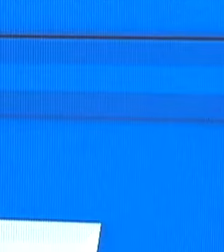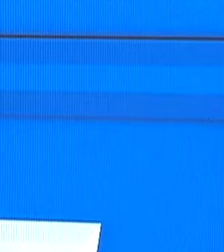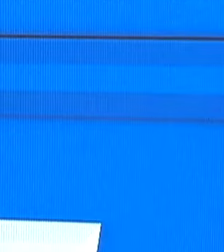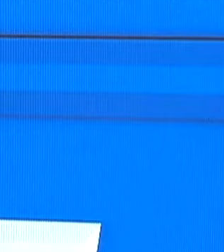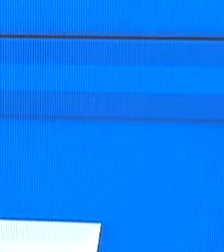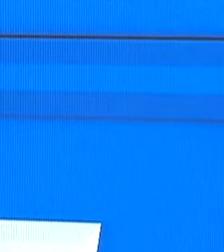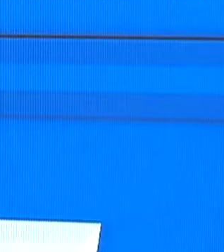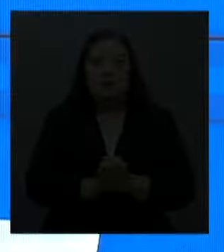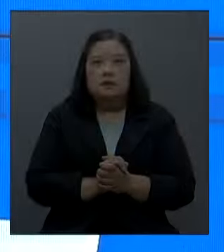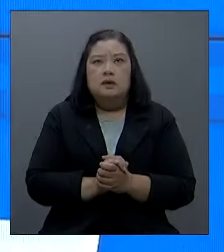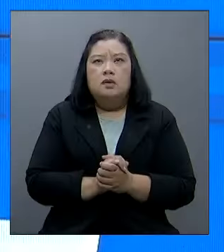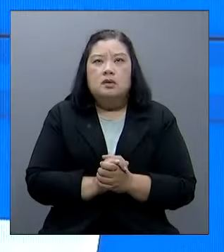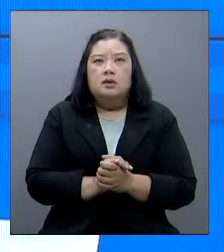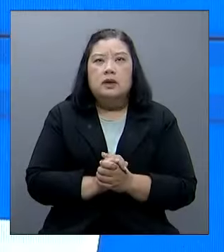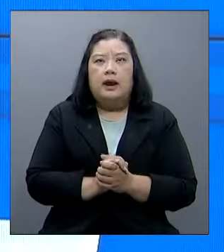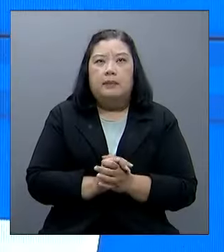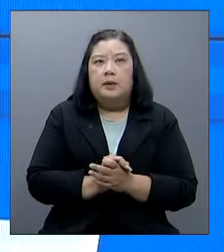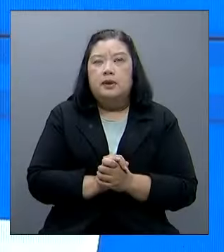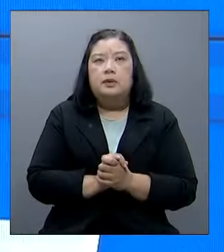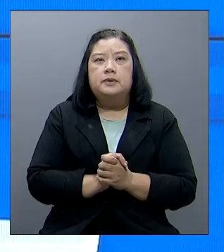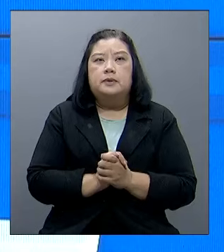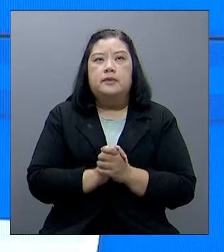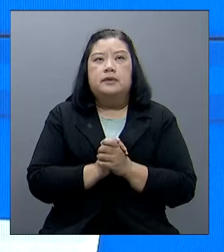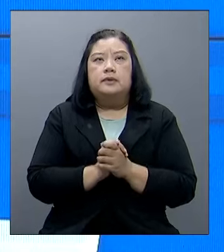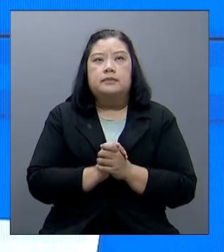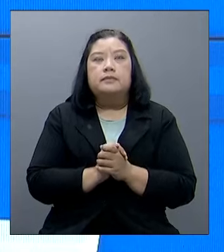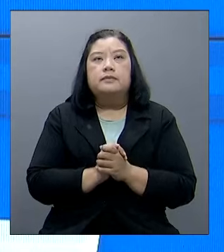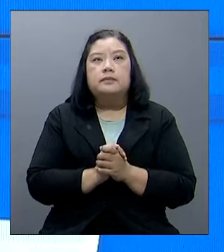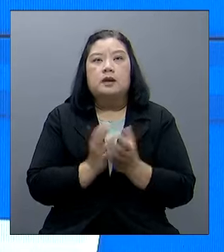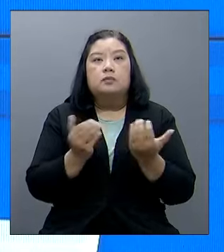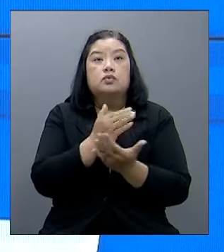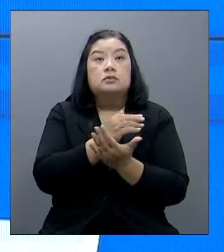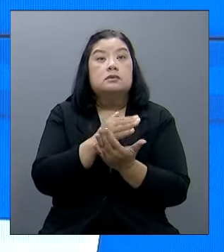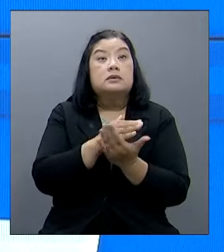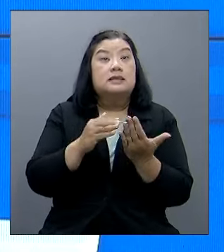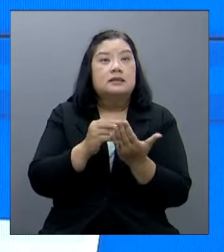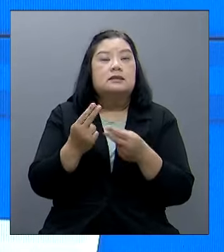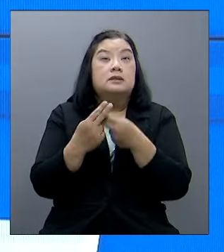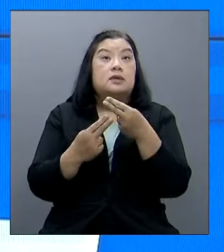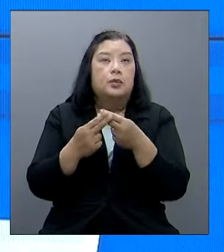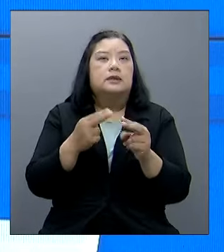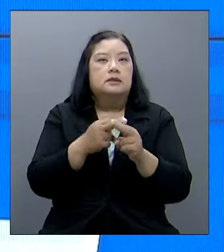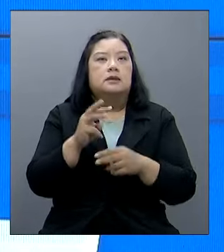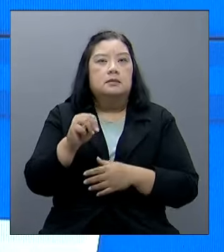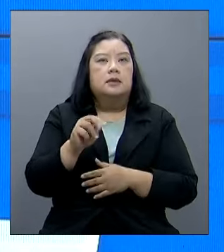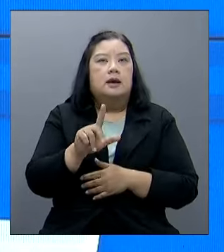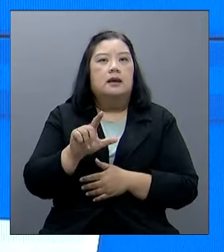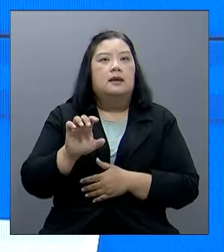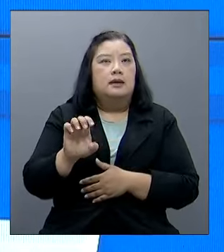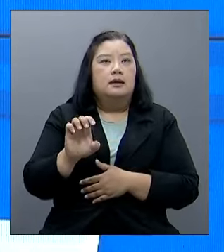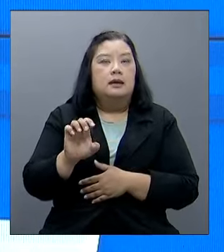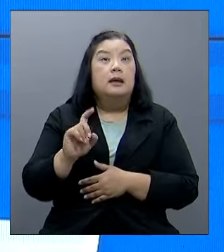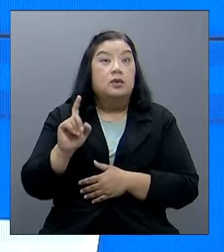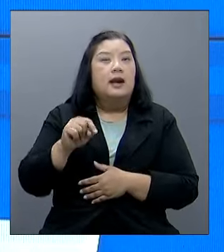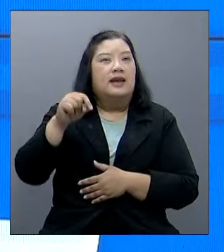อย่างคุณสเตฟานีนี่เป็นลูกครึ่งนะคะชื่อจริงๆที่น้องๆเรียกกันก็คือพี่มาลีนะคะก็เลยเป็นที่มาของพี่ม